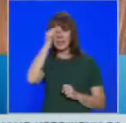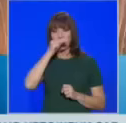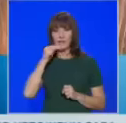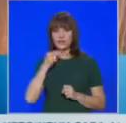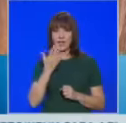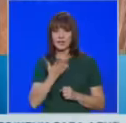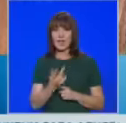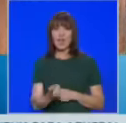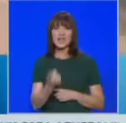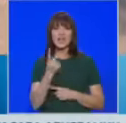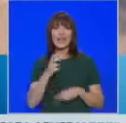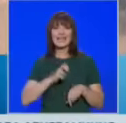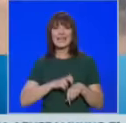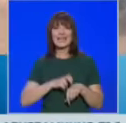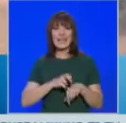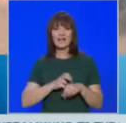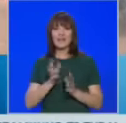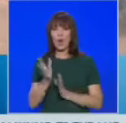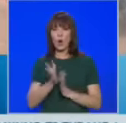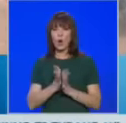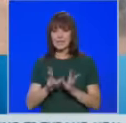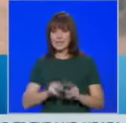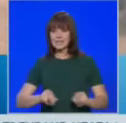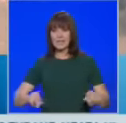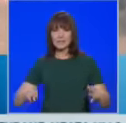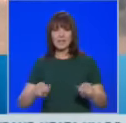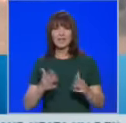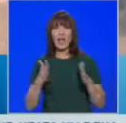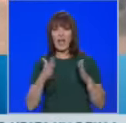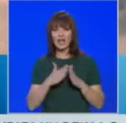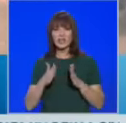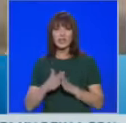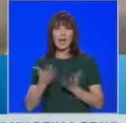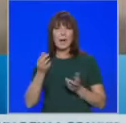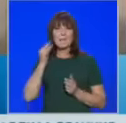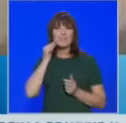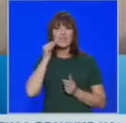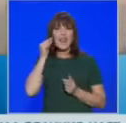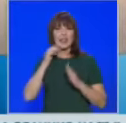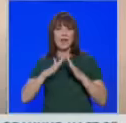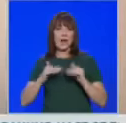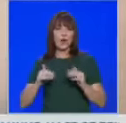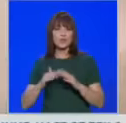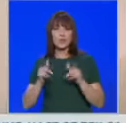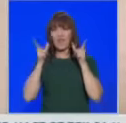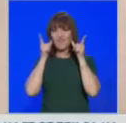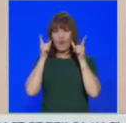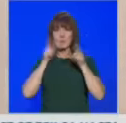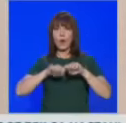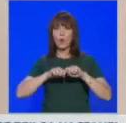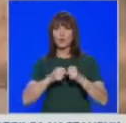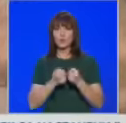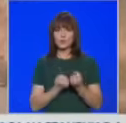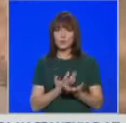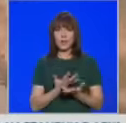тях. Хиляди декари, горски и земеделски площи, множество жилища, пчелни кошери и ферми са унищожени. Пожарите